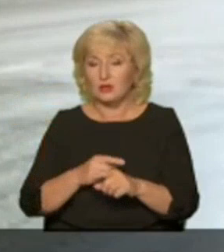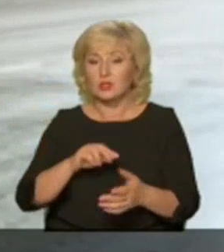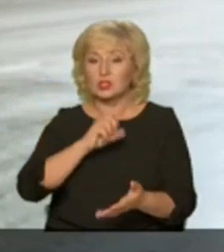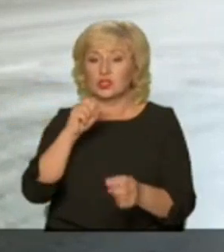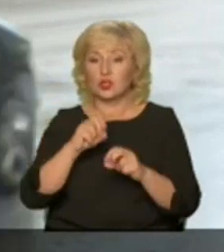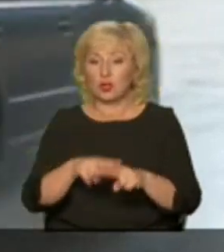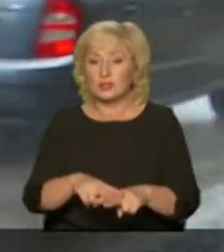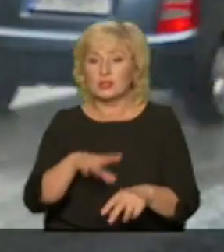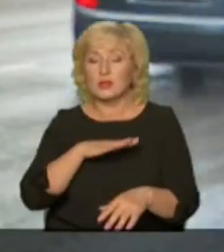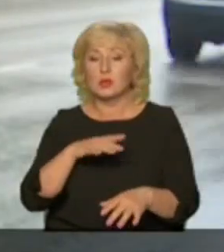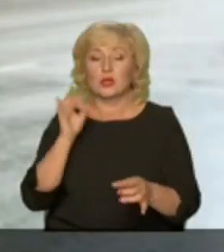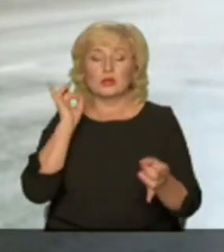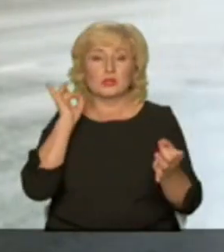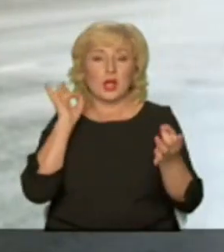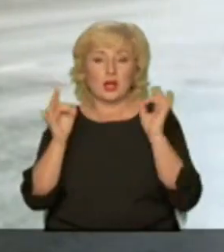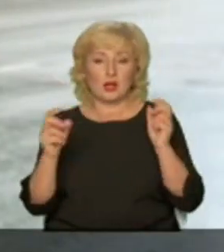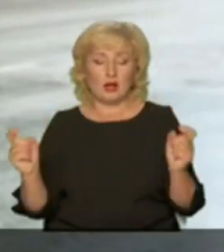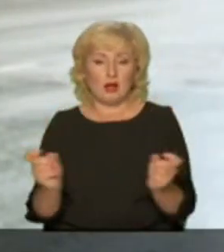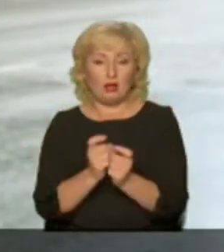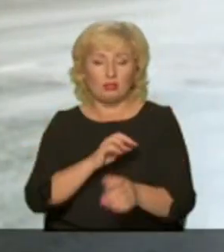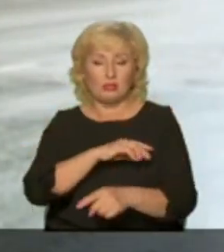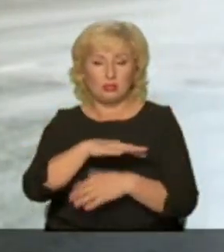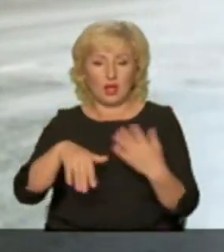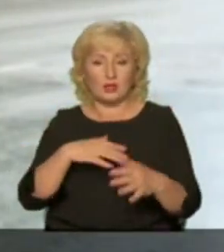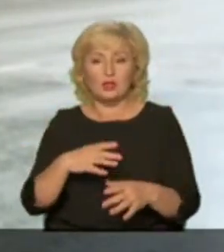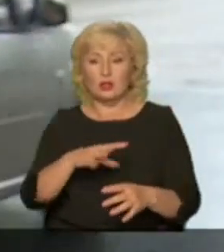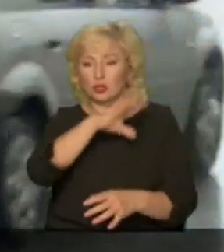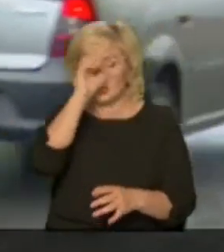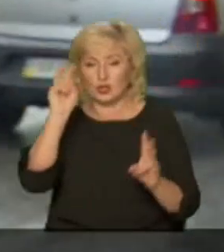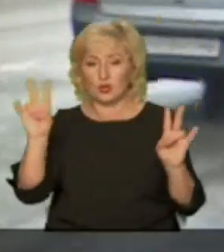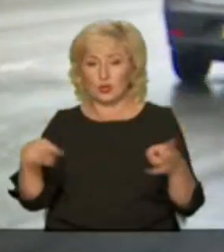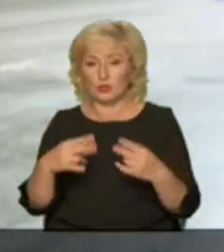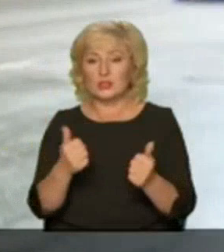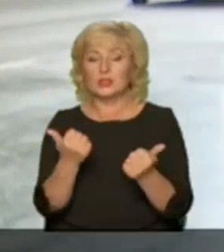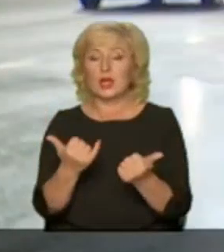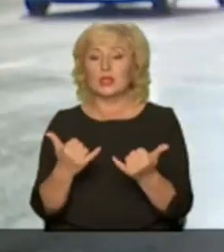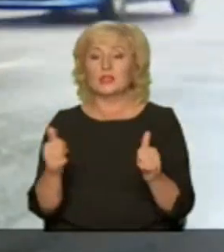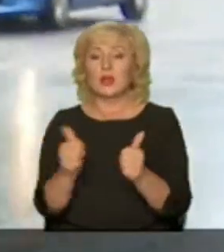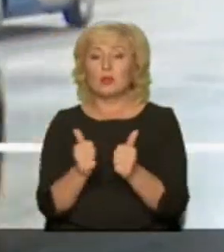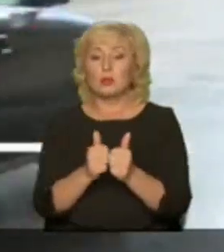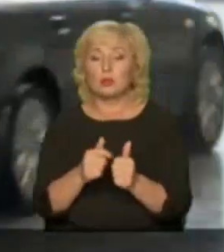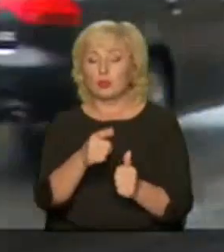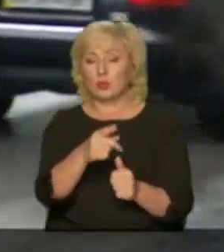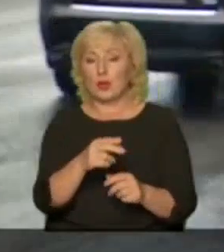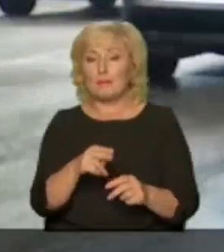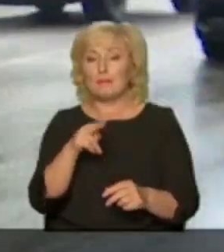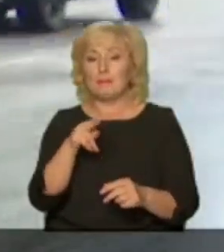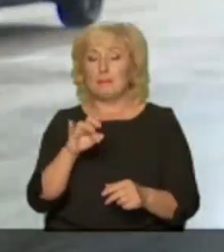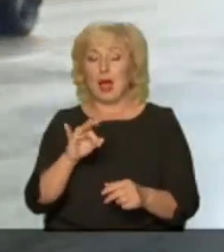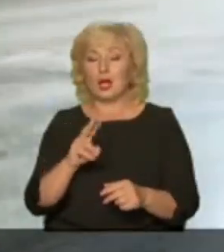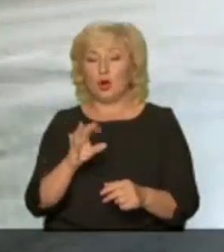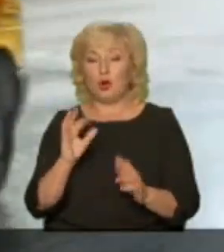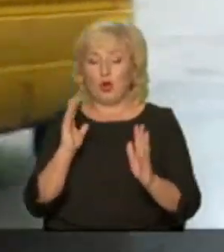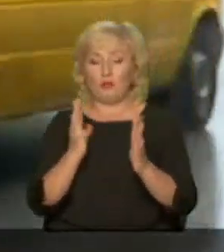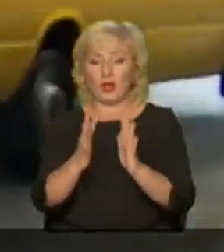гучний скандал стосовно одного із нічних клубів. Ми зараз знаходимося якраз поблизу нього на парковій дорозі.